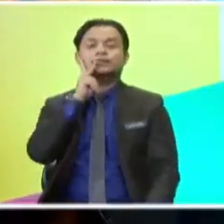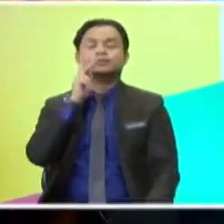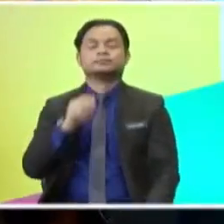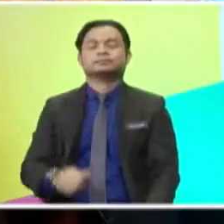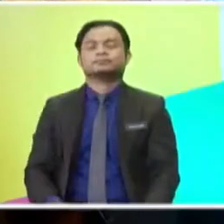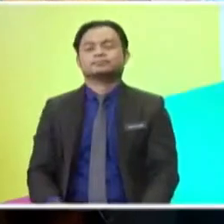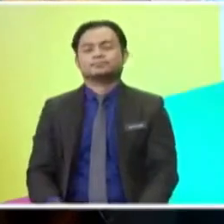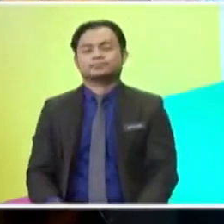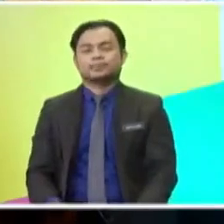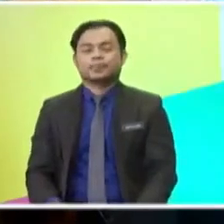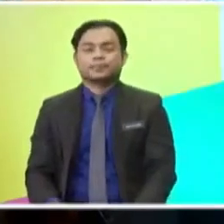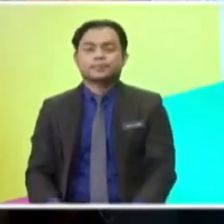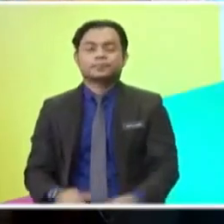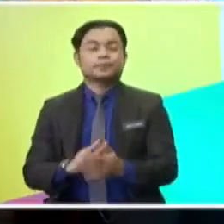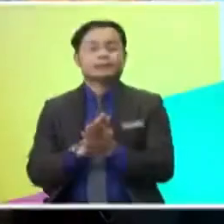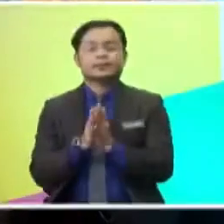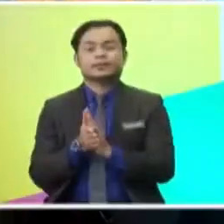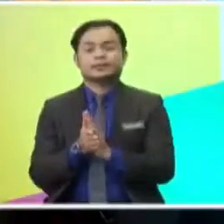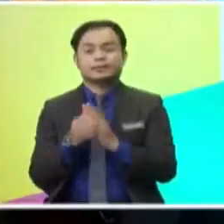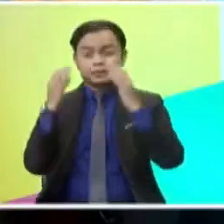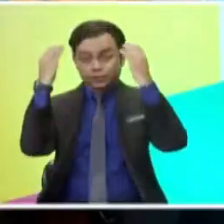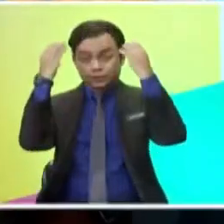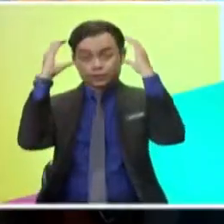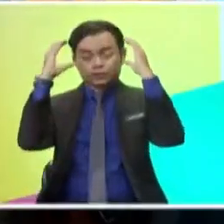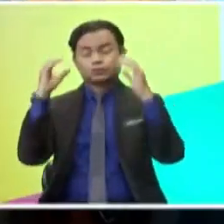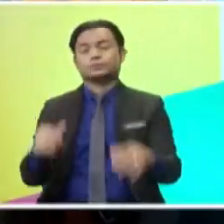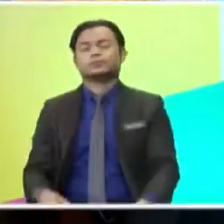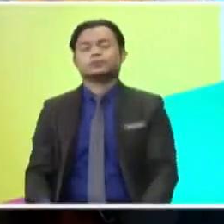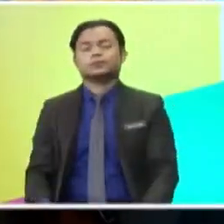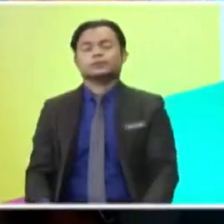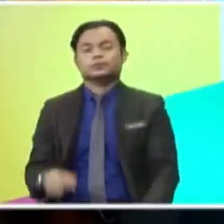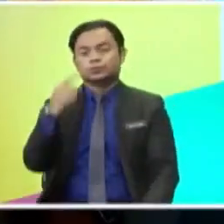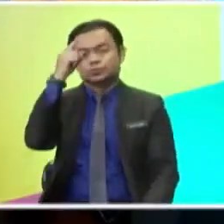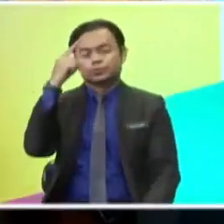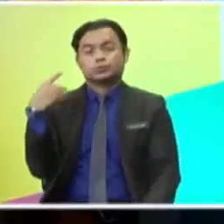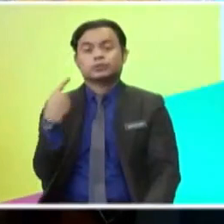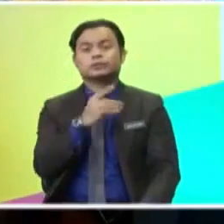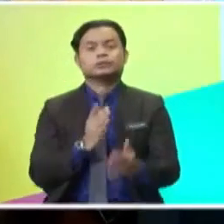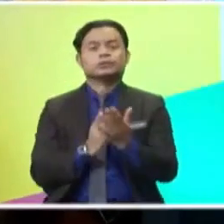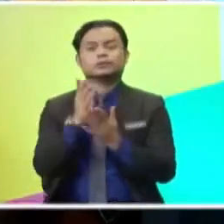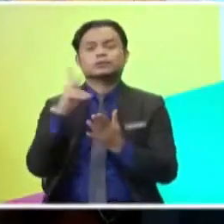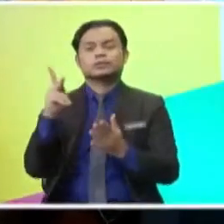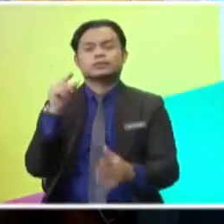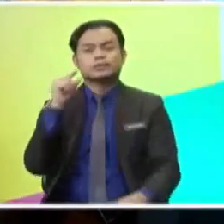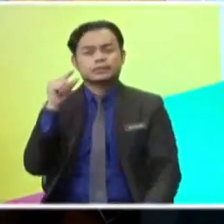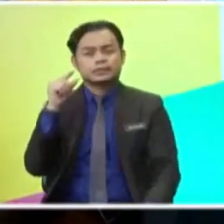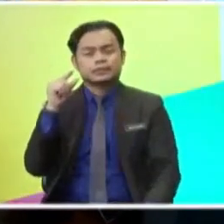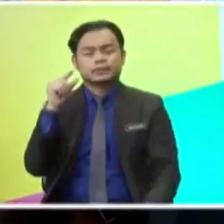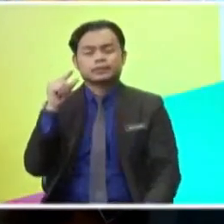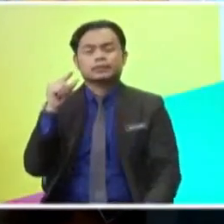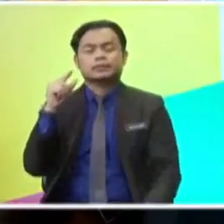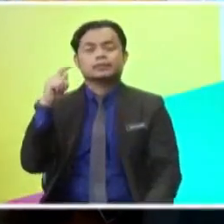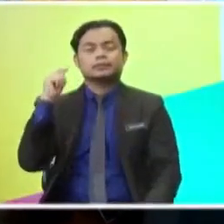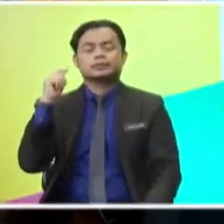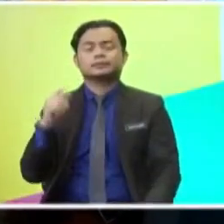betul. Baik, jadi Cikgu Zakaria, kita hendak teruskan sedikit pembelajaran daripada segmen 2 sebentar tadi. Silakan Cikgu. Okey, kita tadi